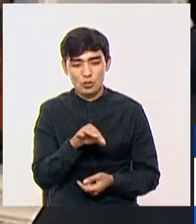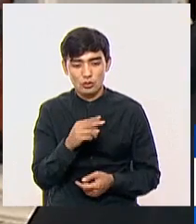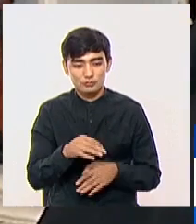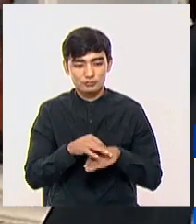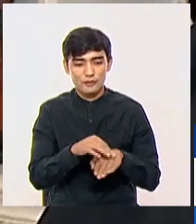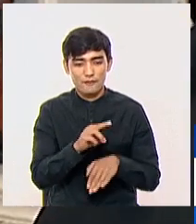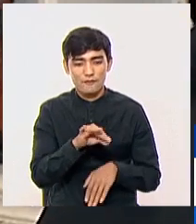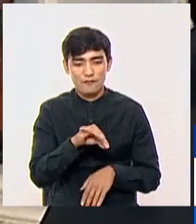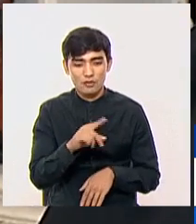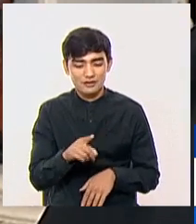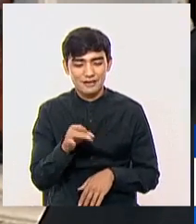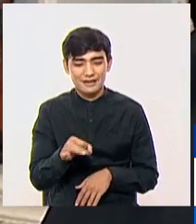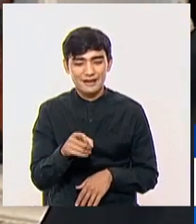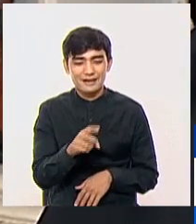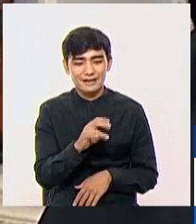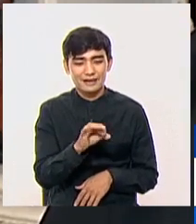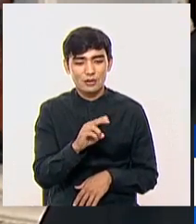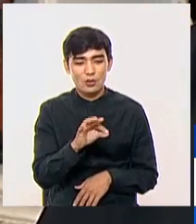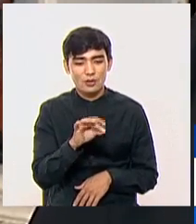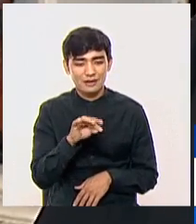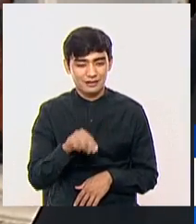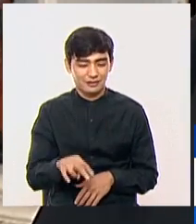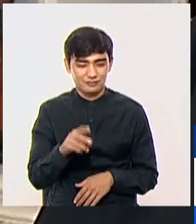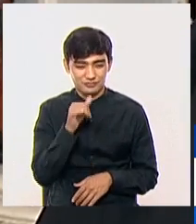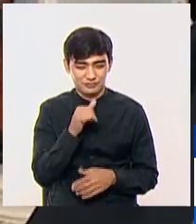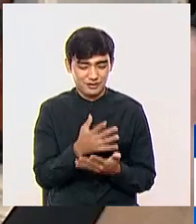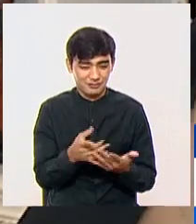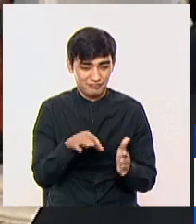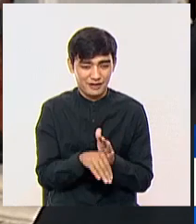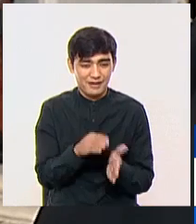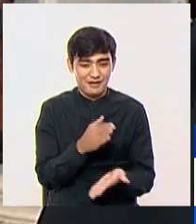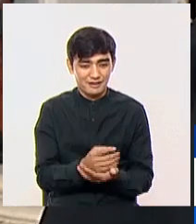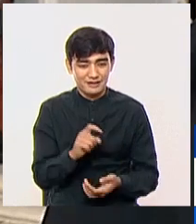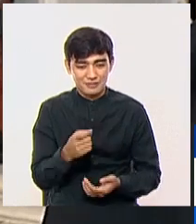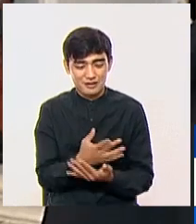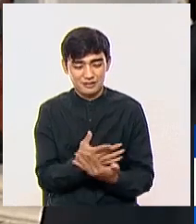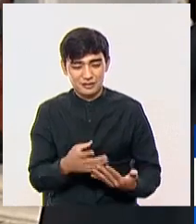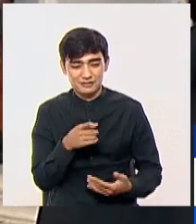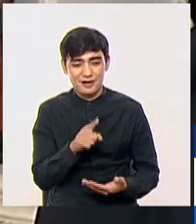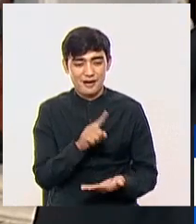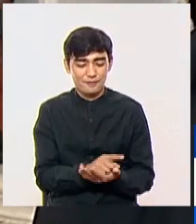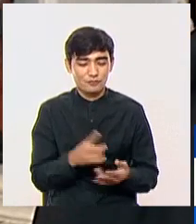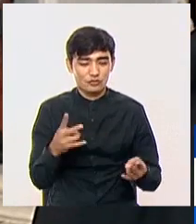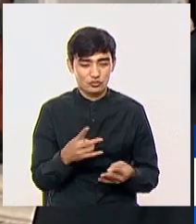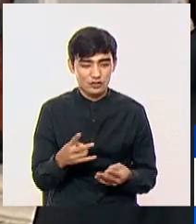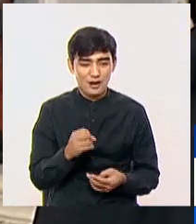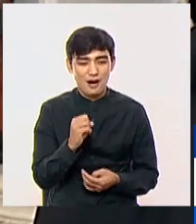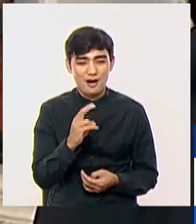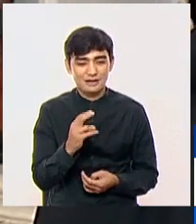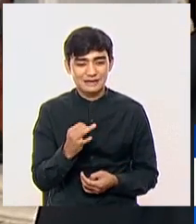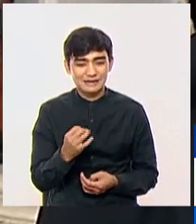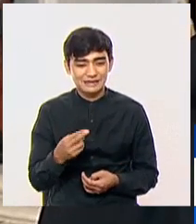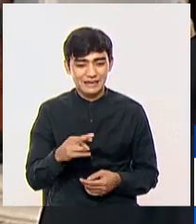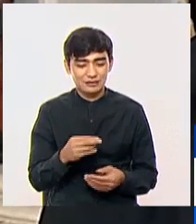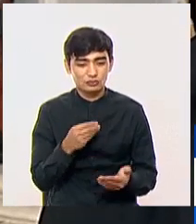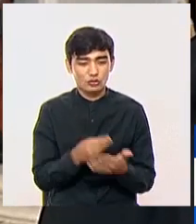и сейчас это никотиносодержащая продукция. То есть, соответственно, она должна обязательно облагаться акцизами, то есть она